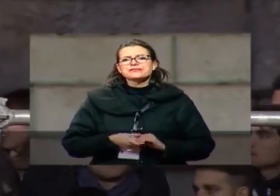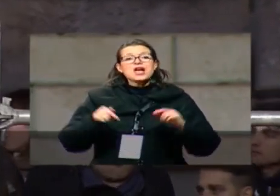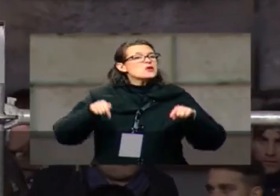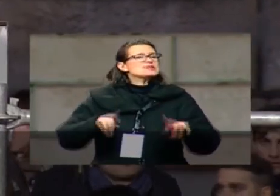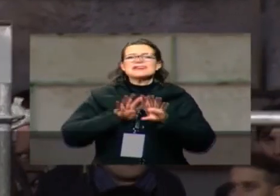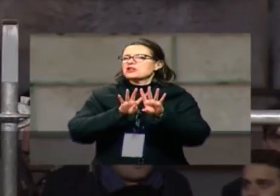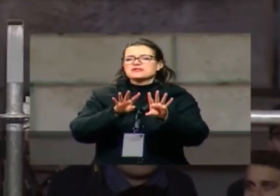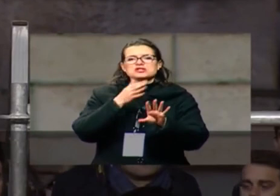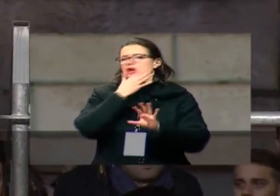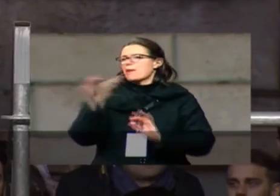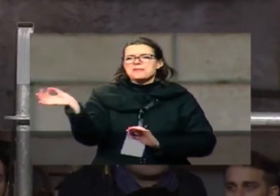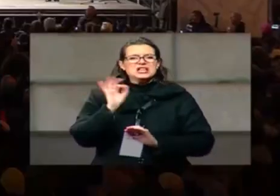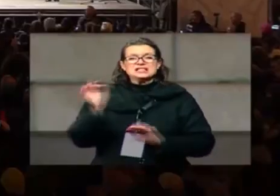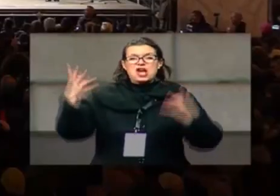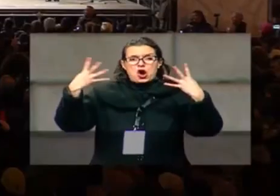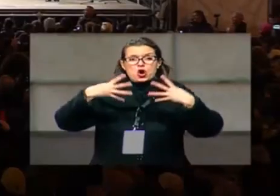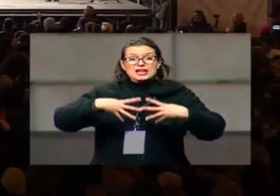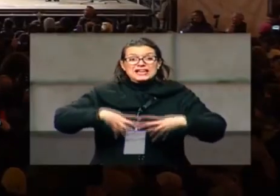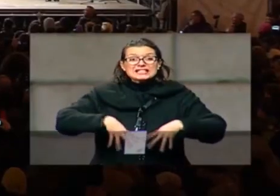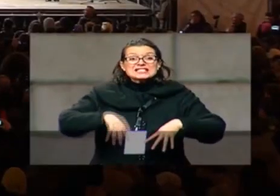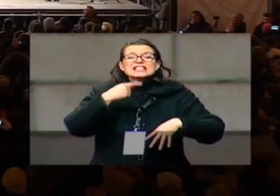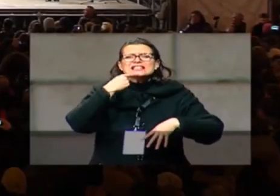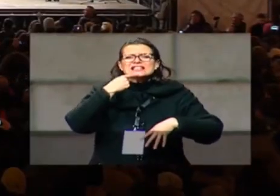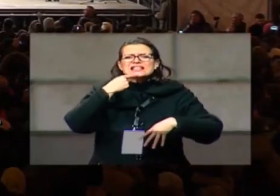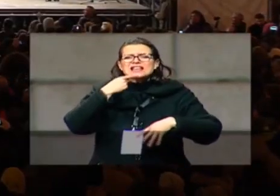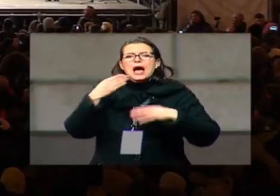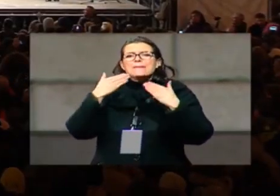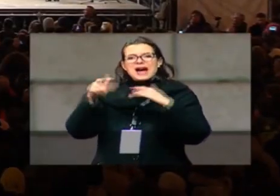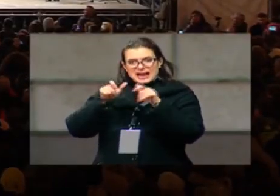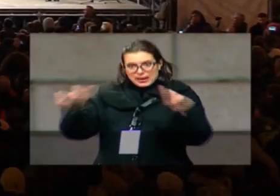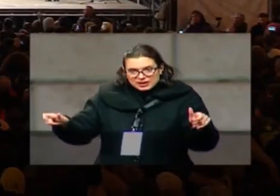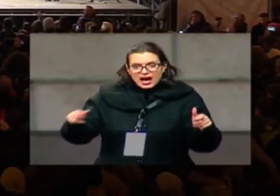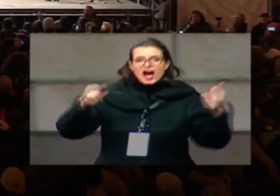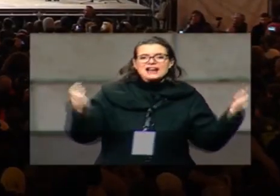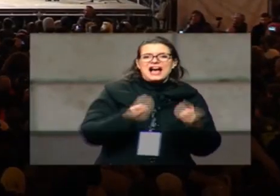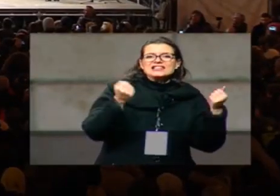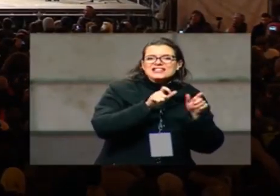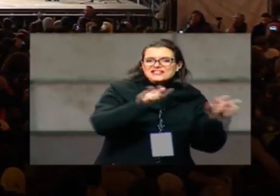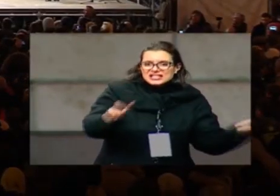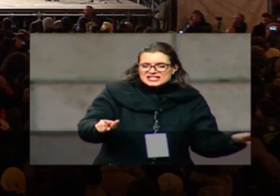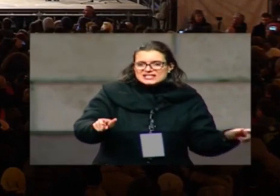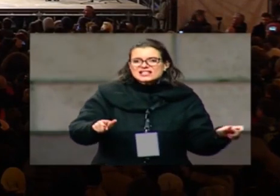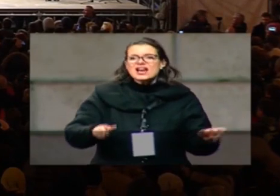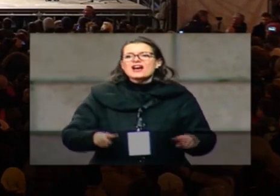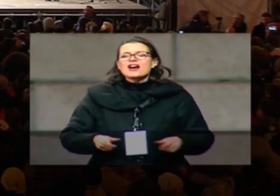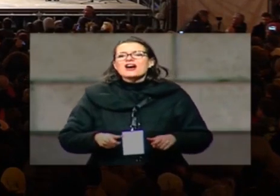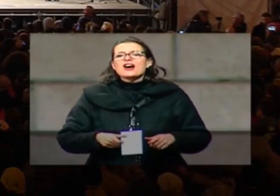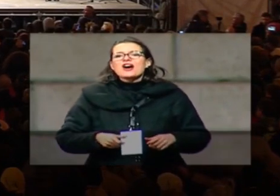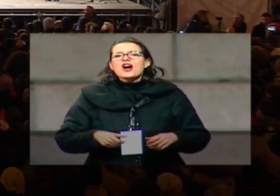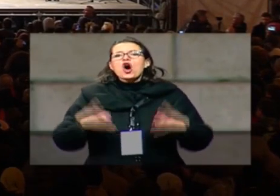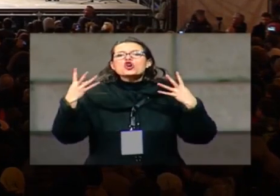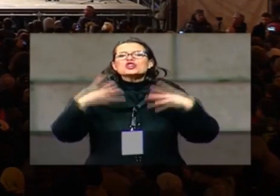manifestazione organizzata dai dai da dai parlamentari dagli attiv organizzata con